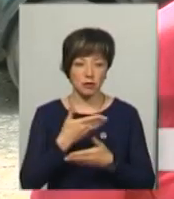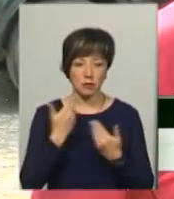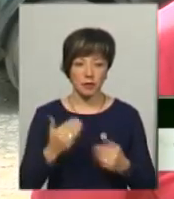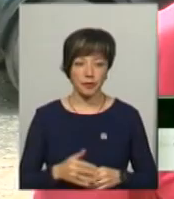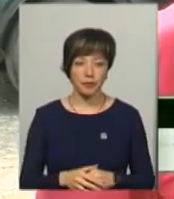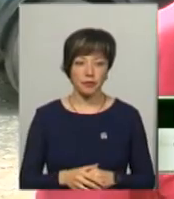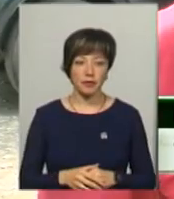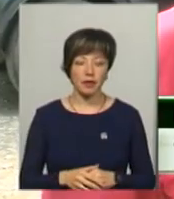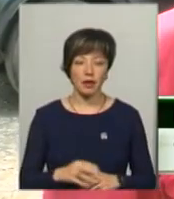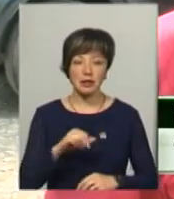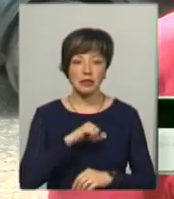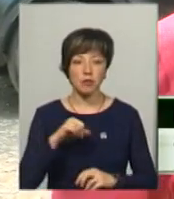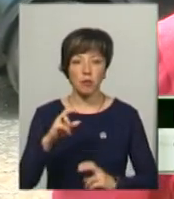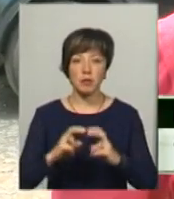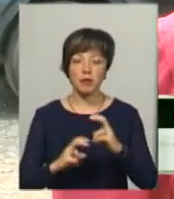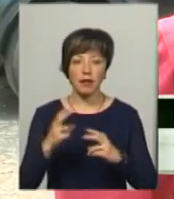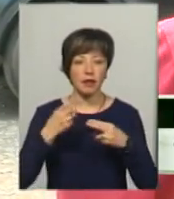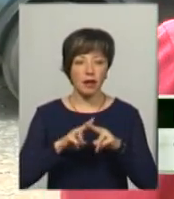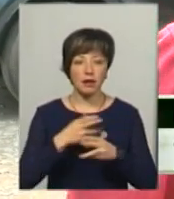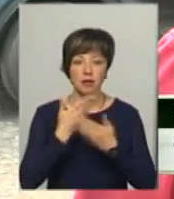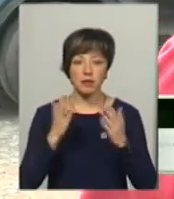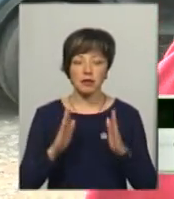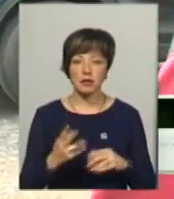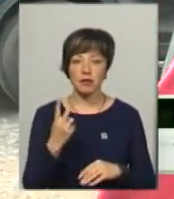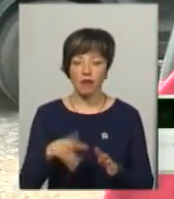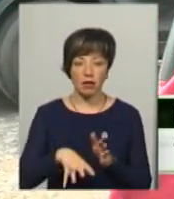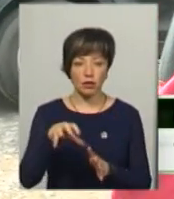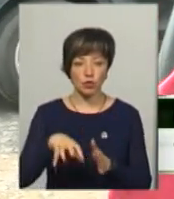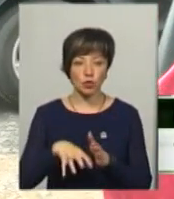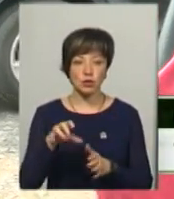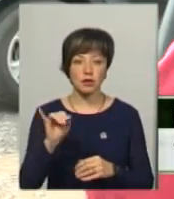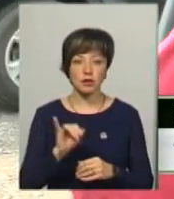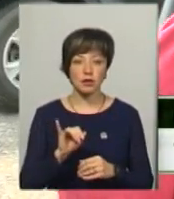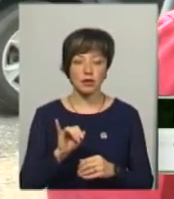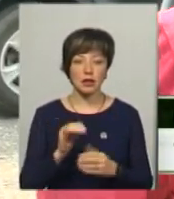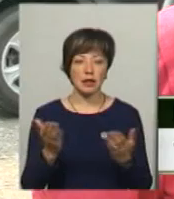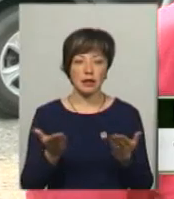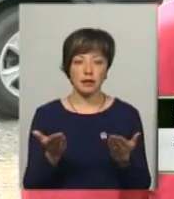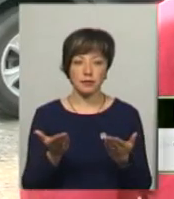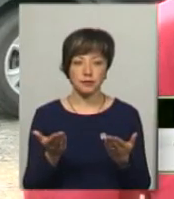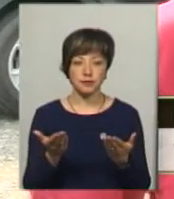підприємстві техніки немає. Є тільки два насоси, які